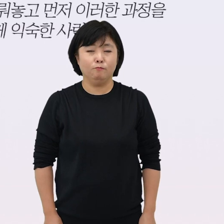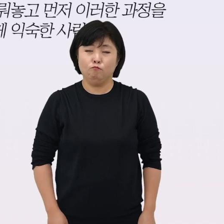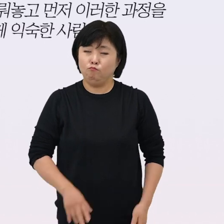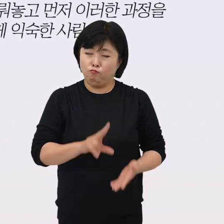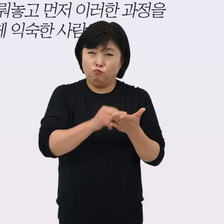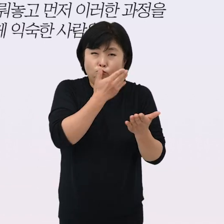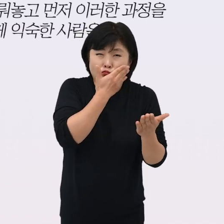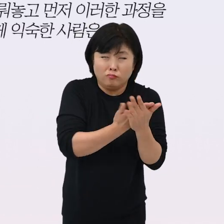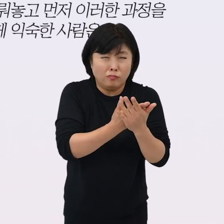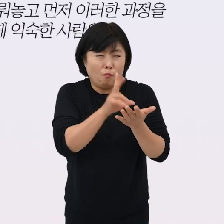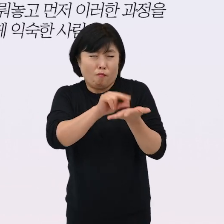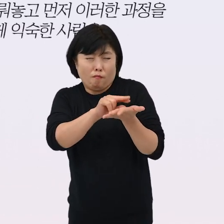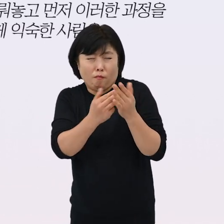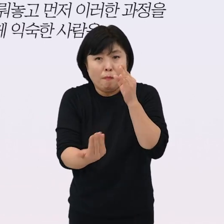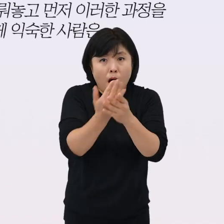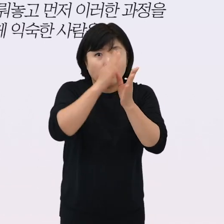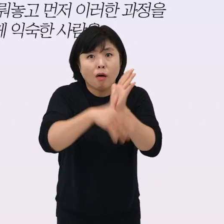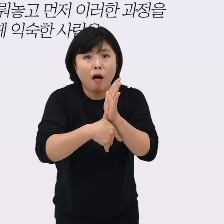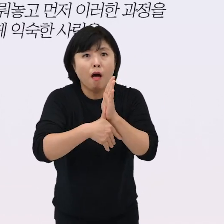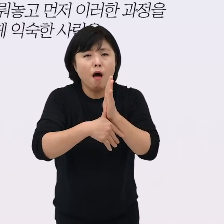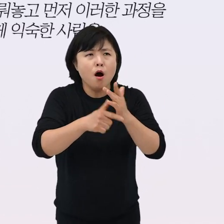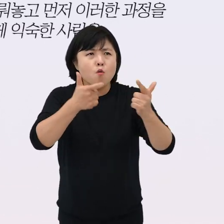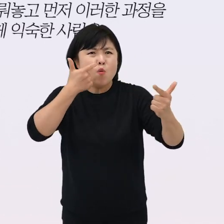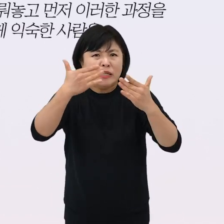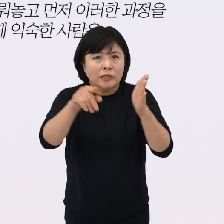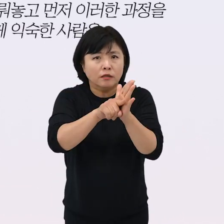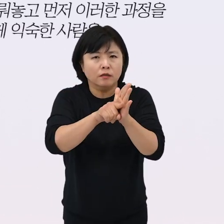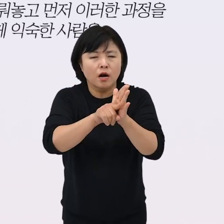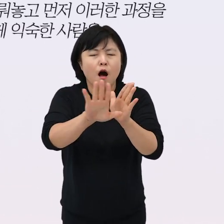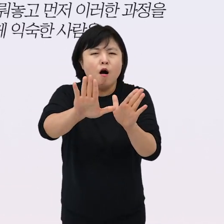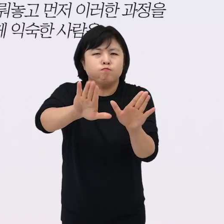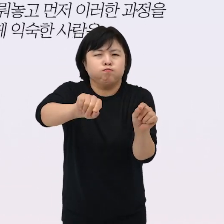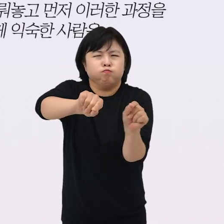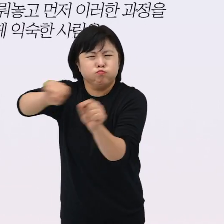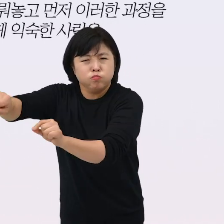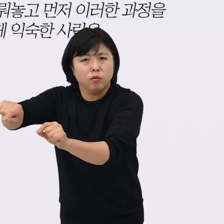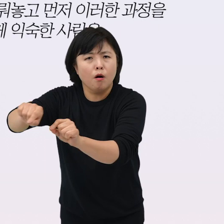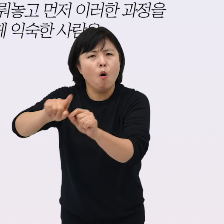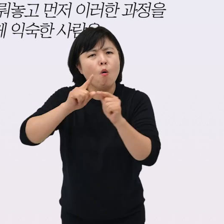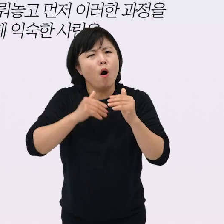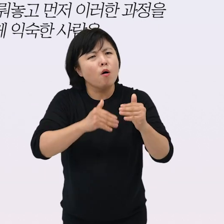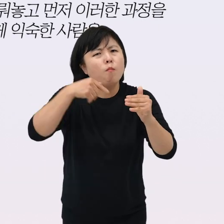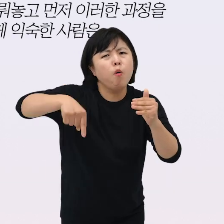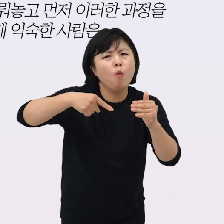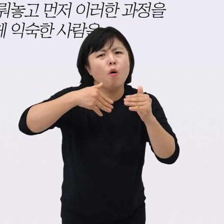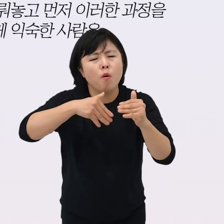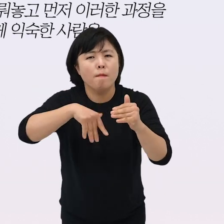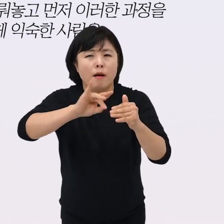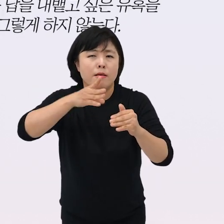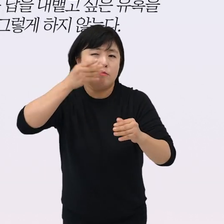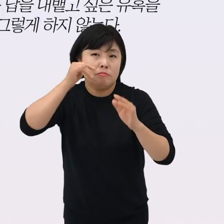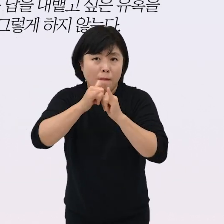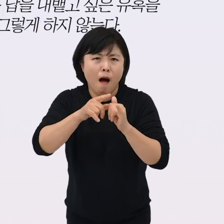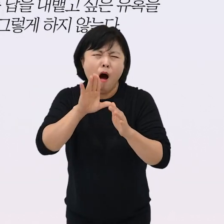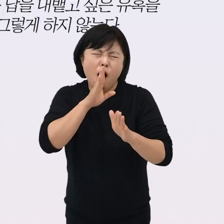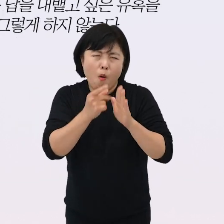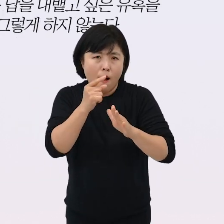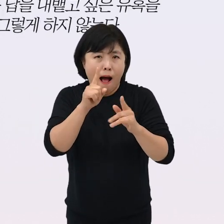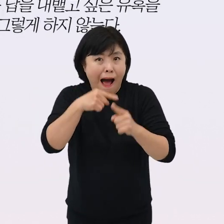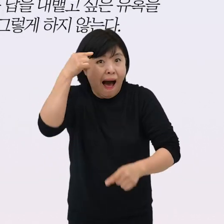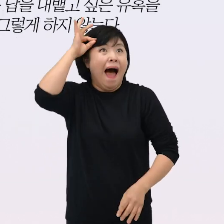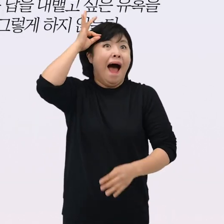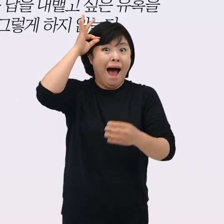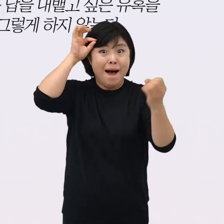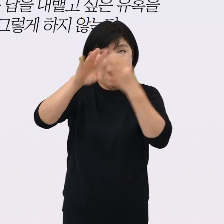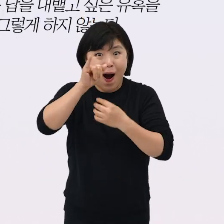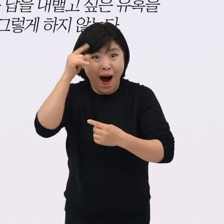중요한 문제에 맞닥뜨렸을 때 확신을 저 멀리 밀어놓고 먼저 이러한 과정을 거치는 게 익숙한 사람은 설사